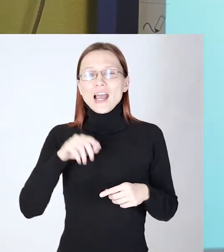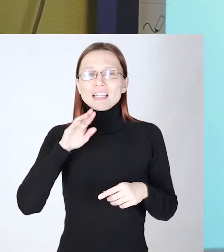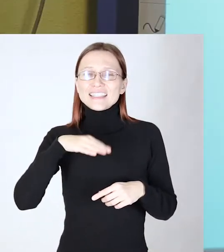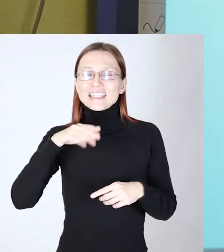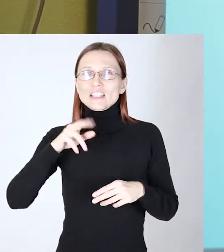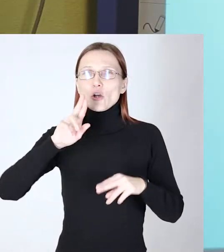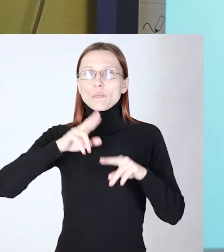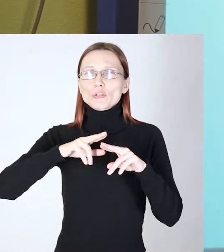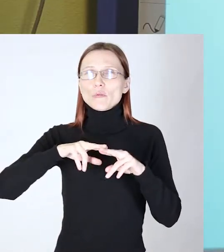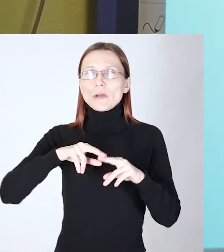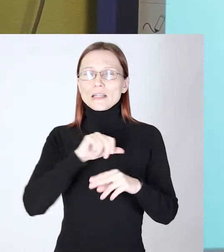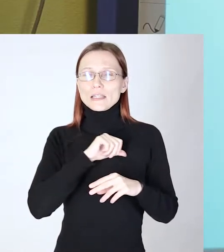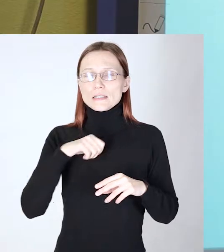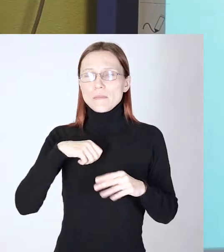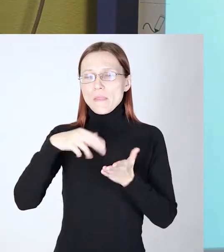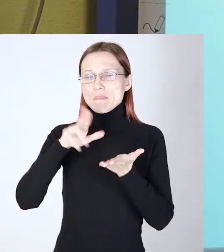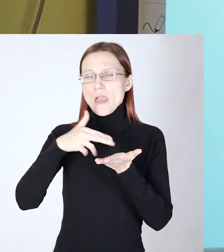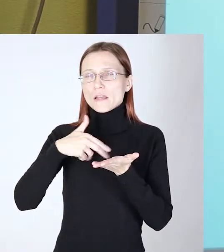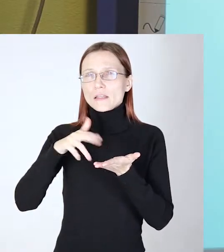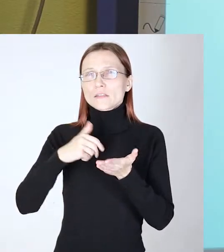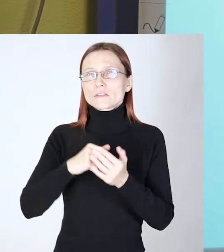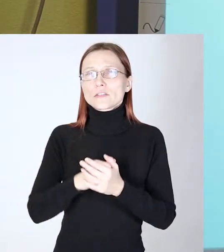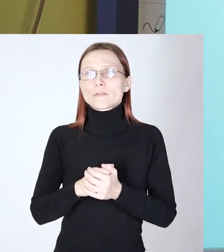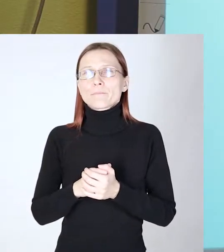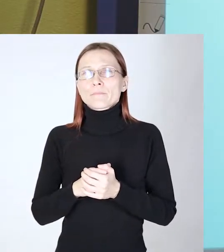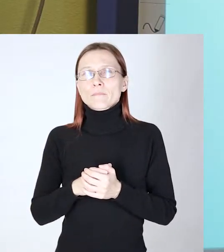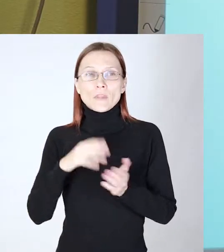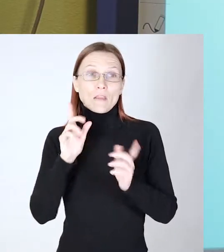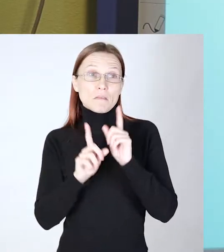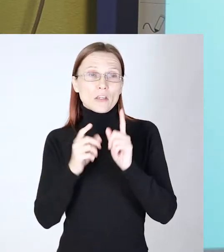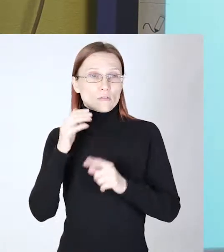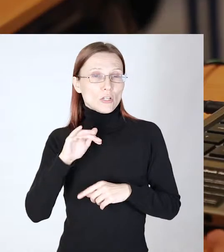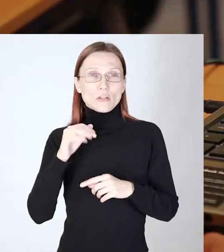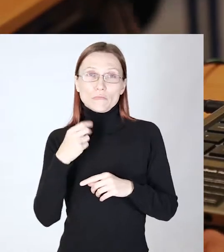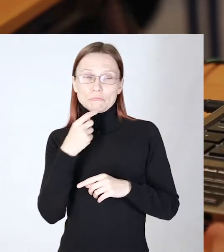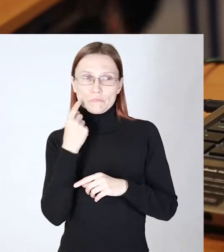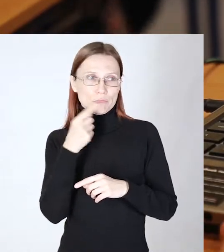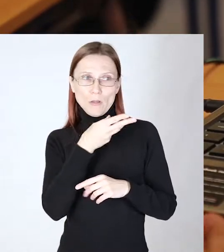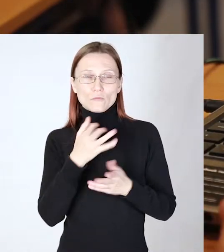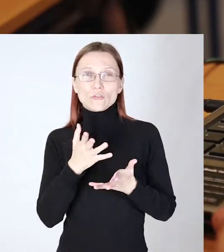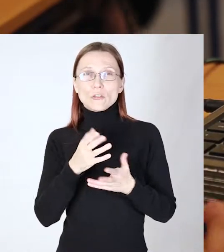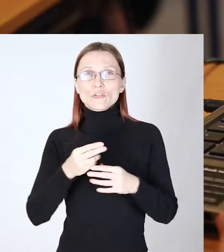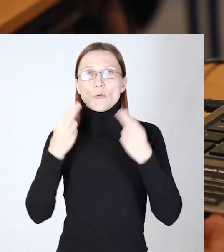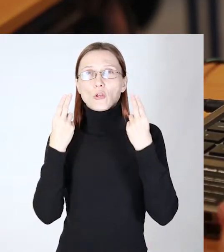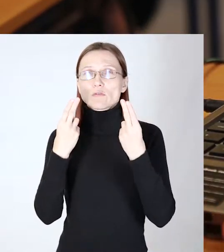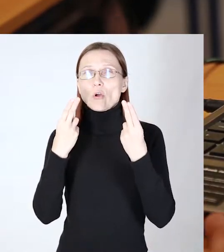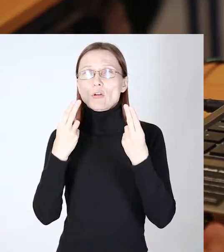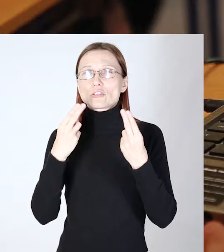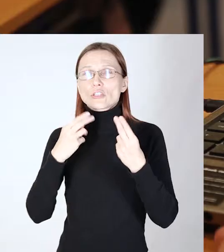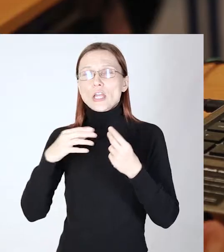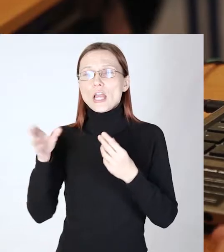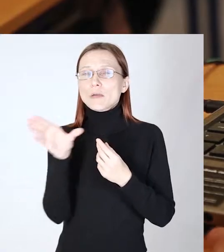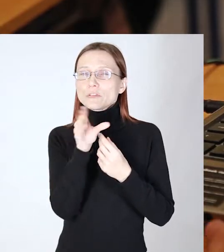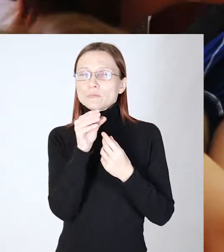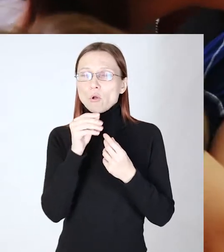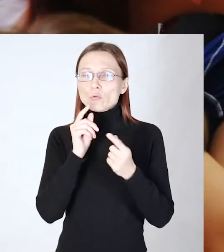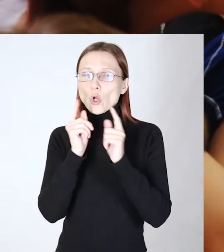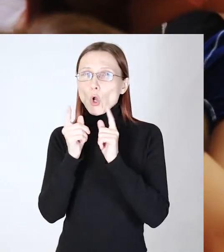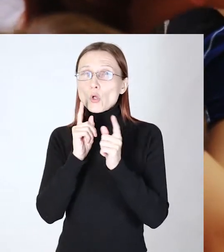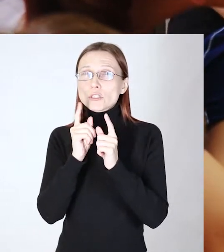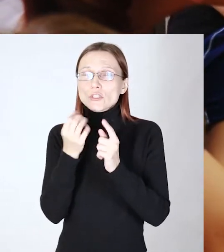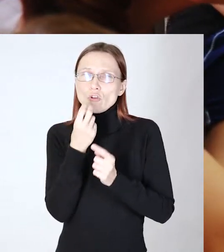ho nakreslili. Niektoré deti sa ho predtým vôbec nevšimli a bolo veľmi dôležité, aby medzi sebou komunikovali, aby si povedali v tej malej skupinke,